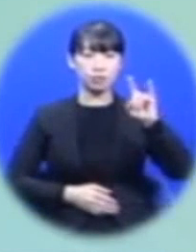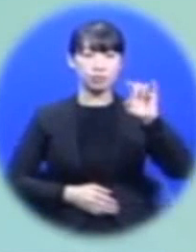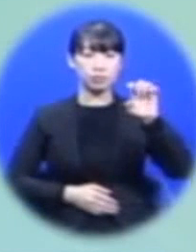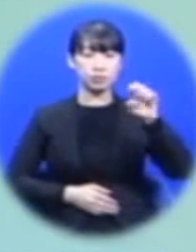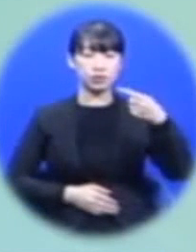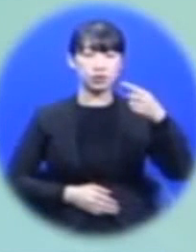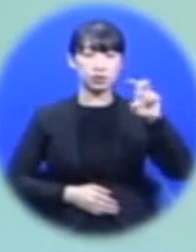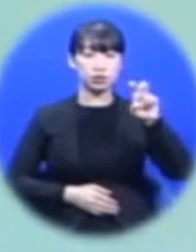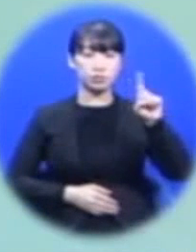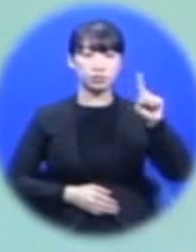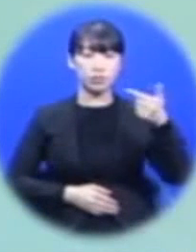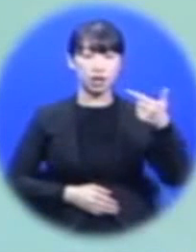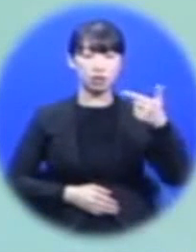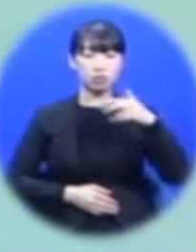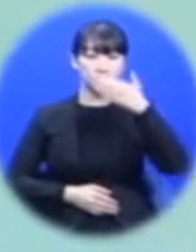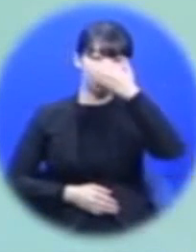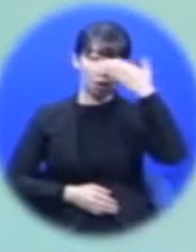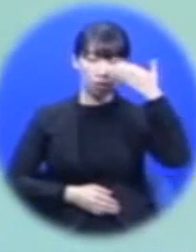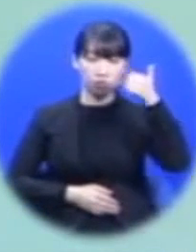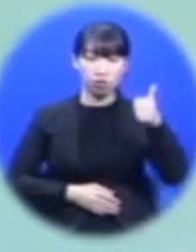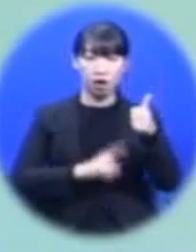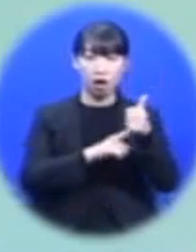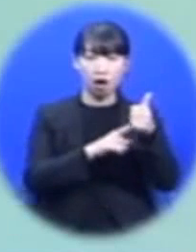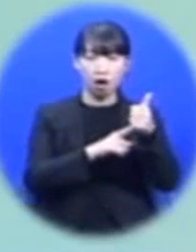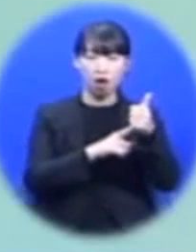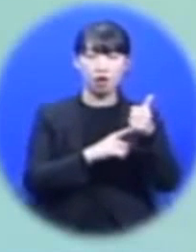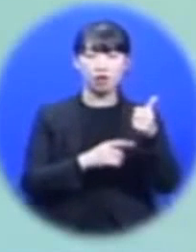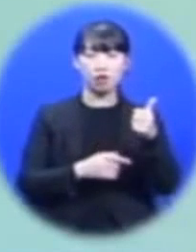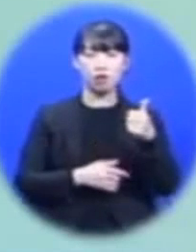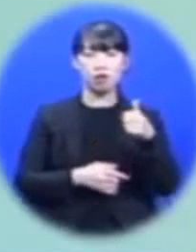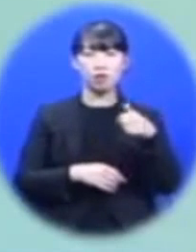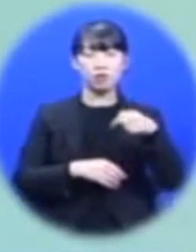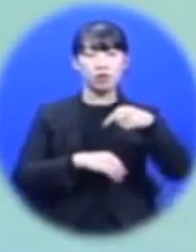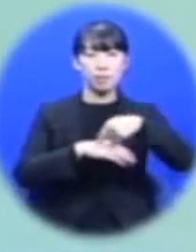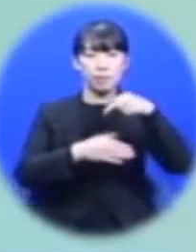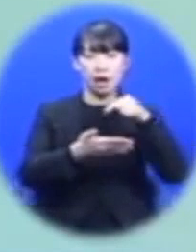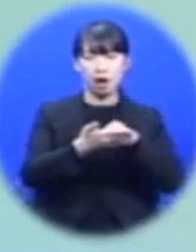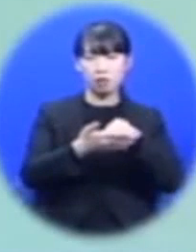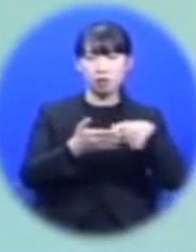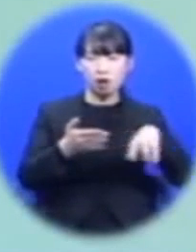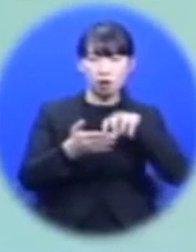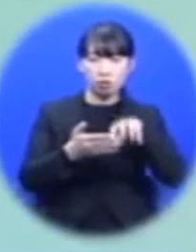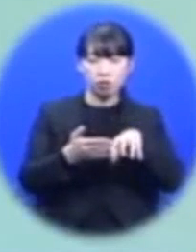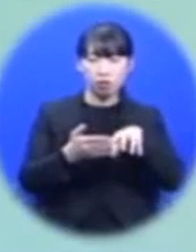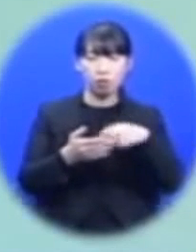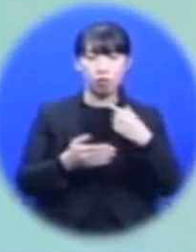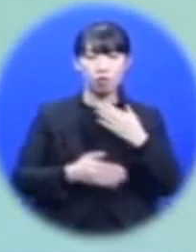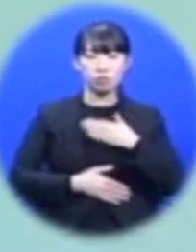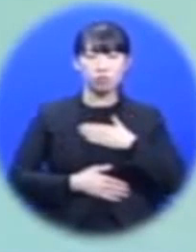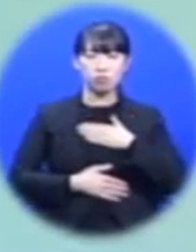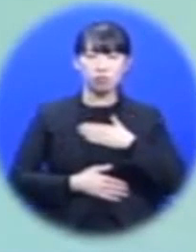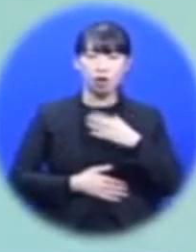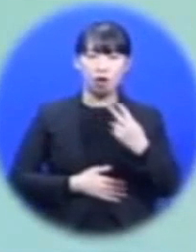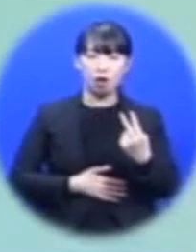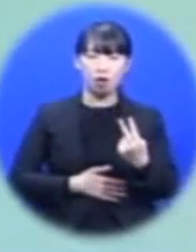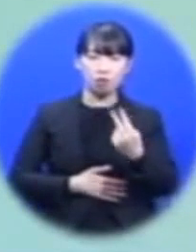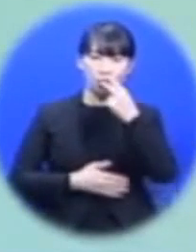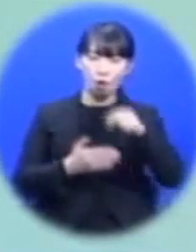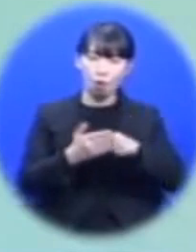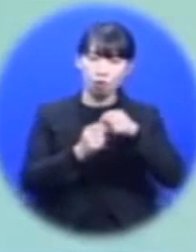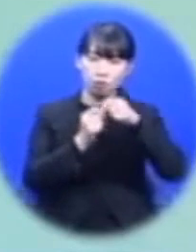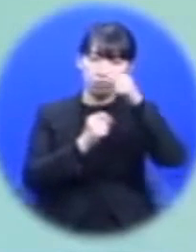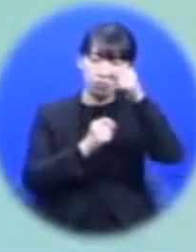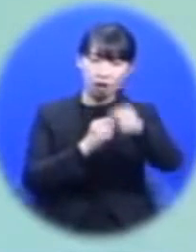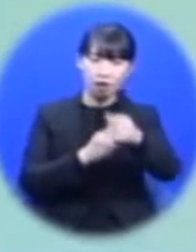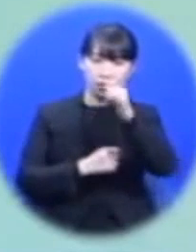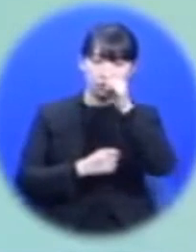청년이 마음에 자기가 정말 영생을 얻었는지 영원히 자기가 살 수 있는지 그